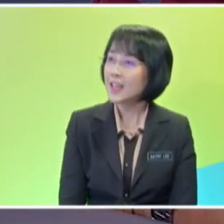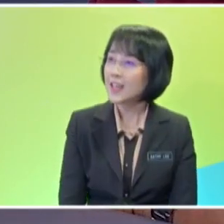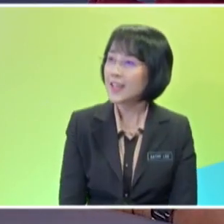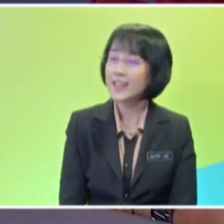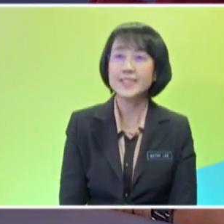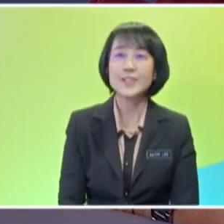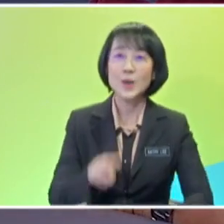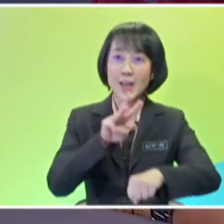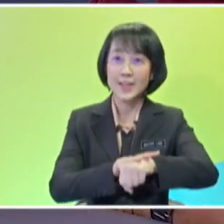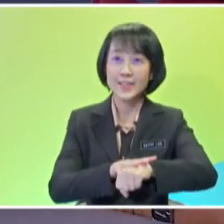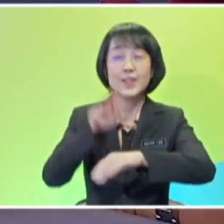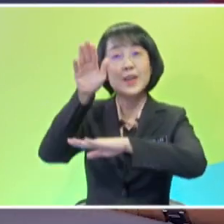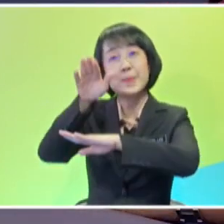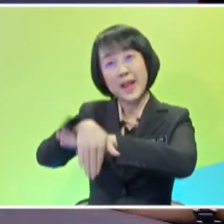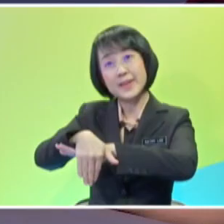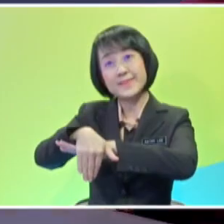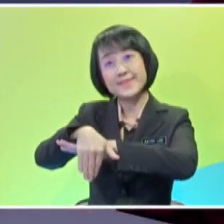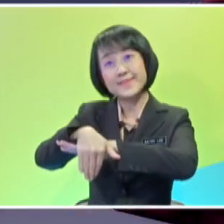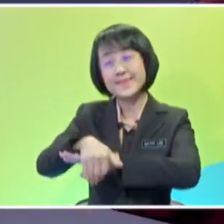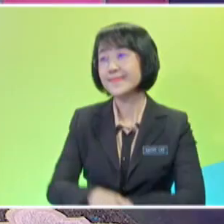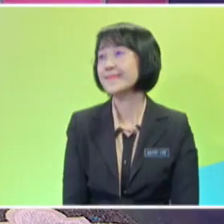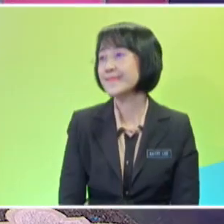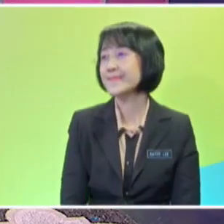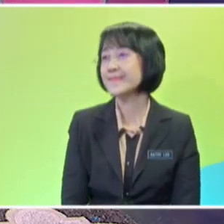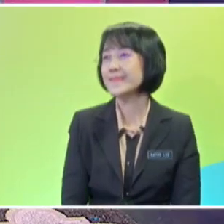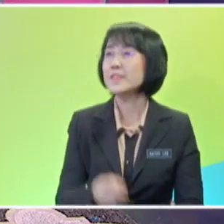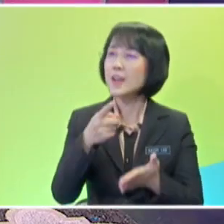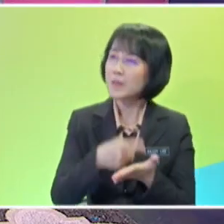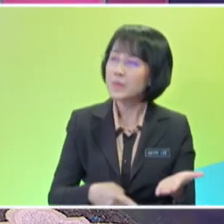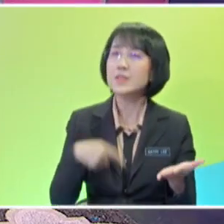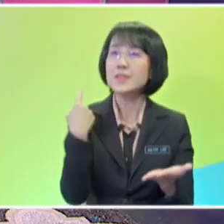waktu malam Waktu malam